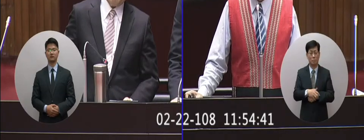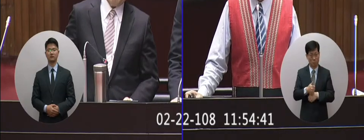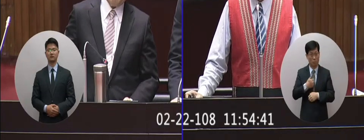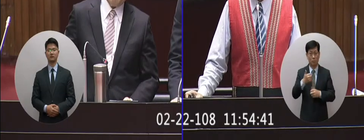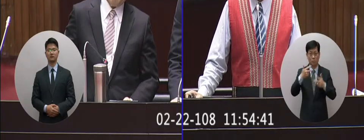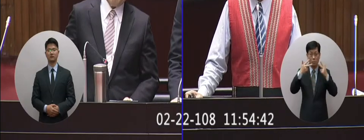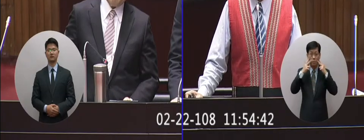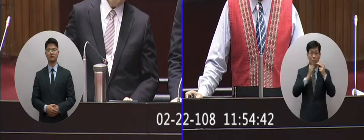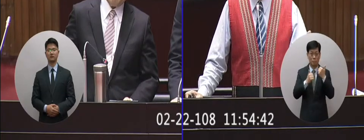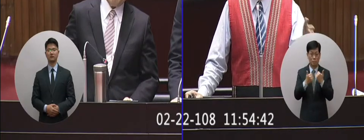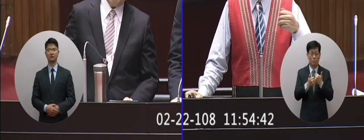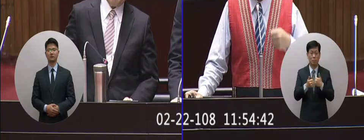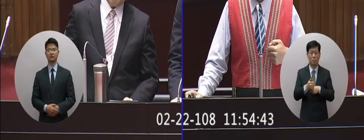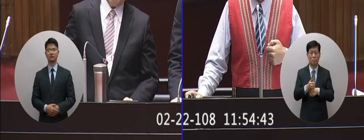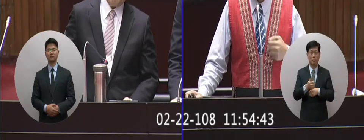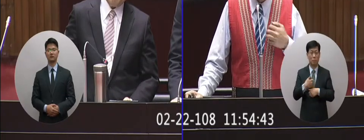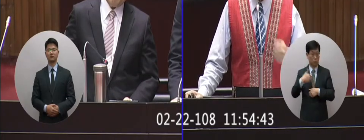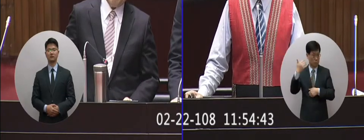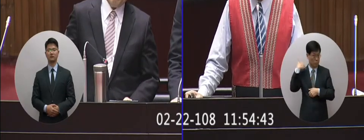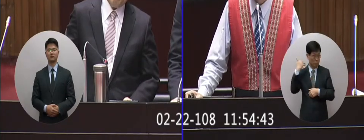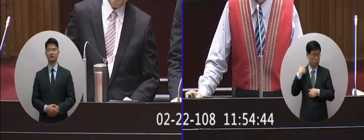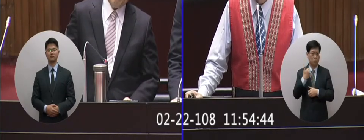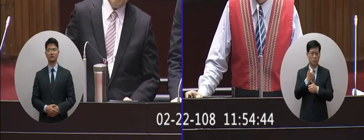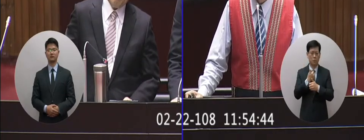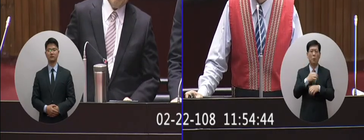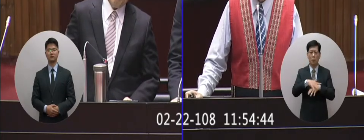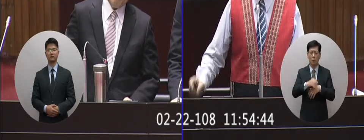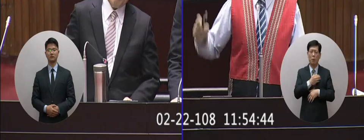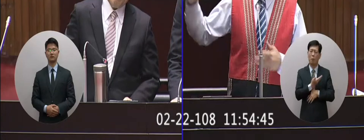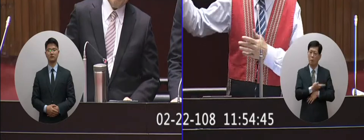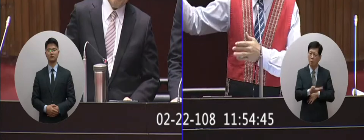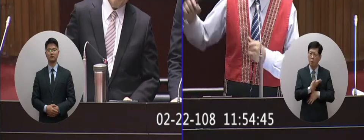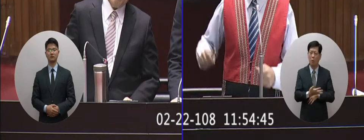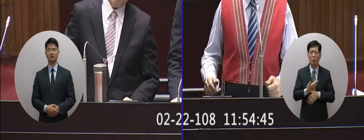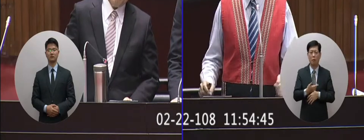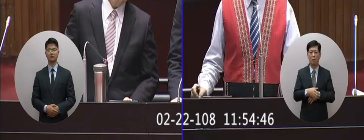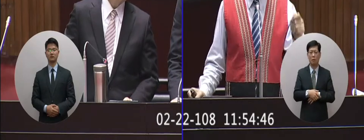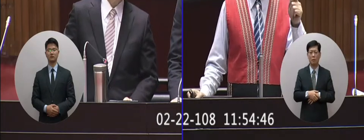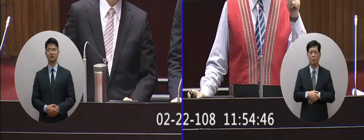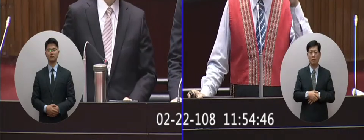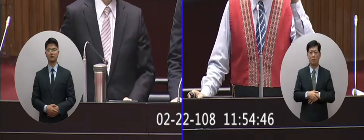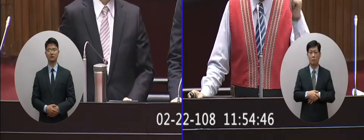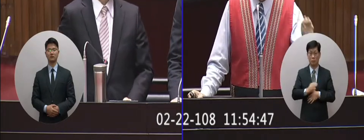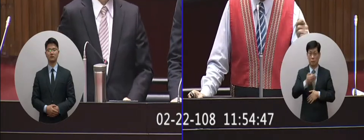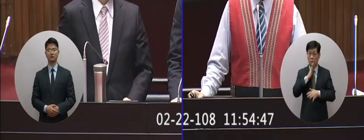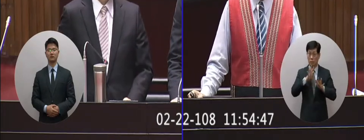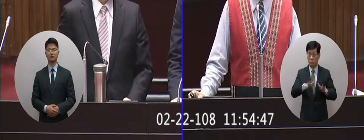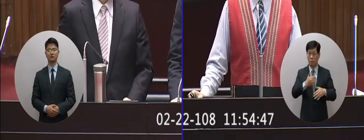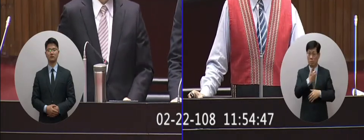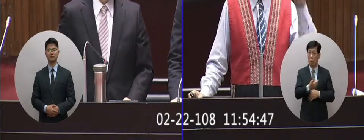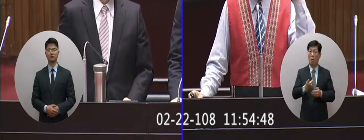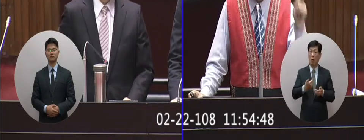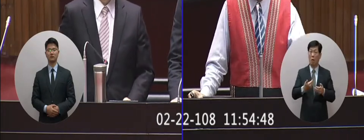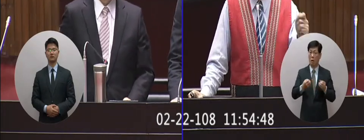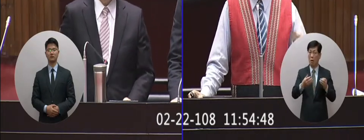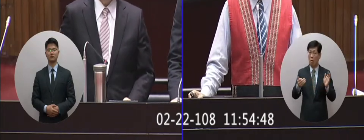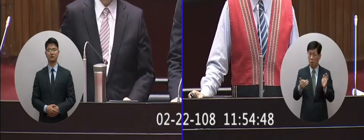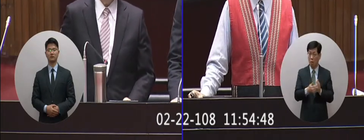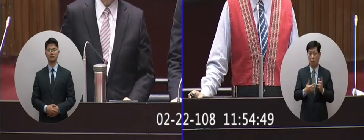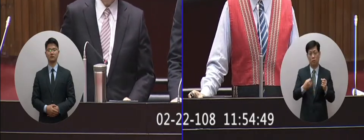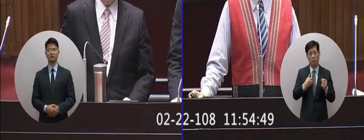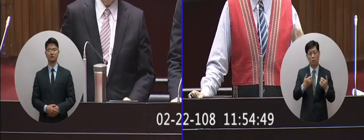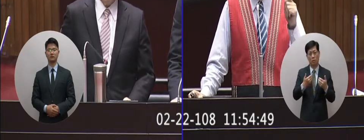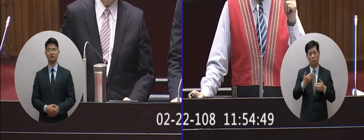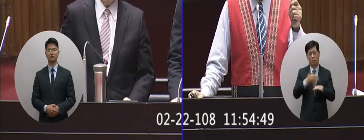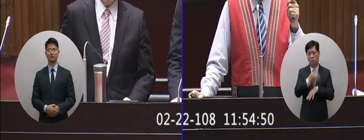民会按照我过去我们都会退让啊，会退让，但是经过退让之后还是没有